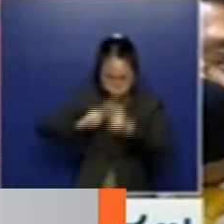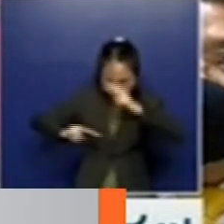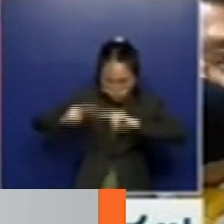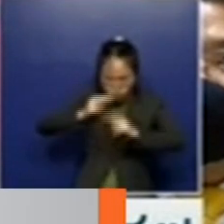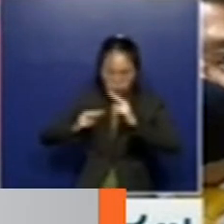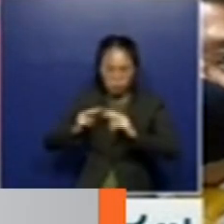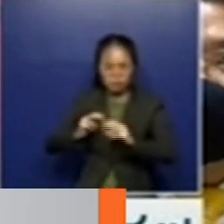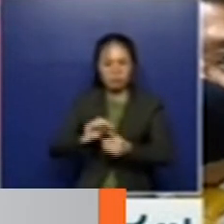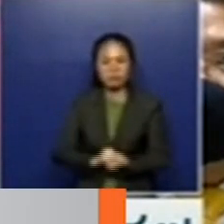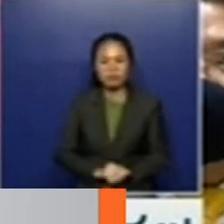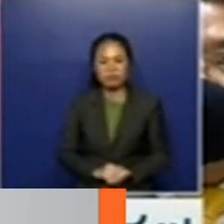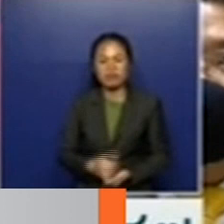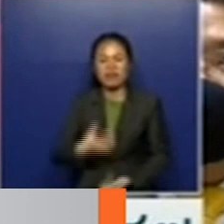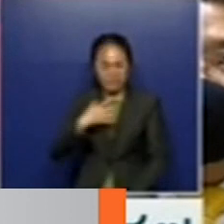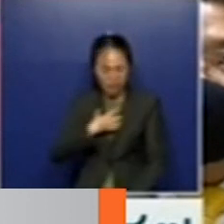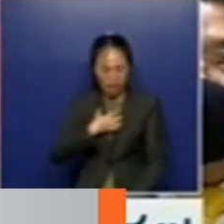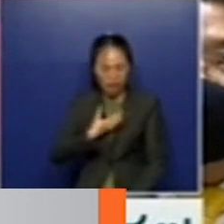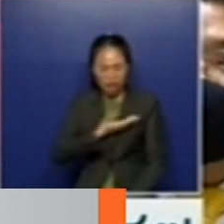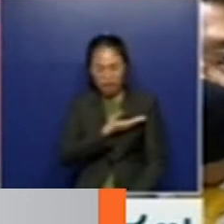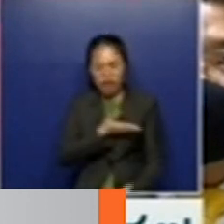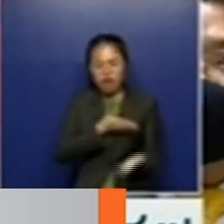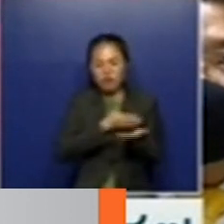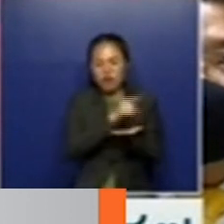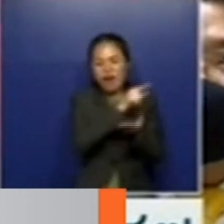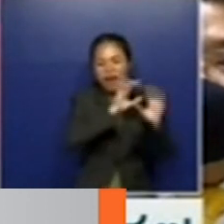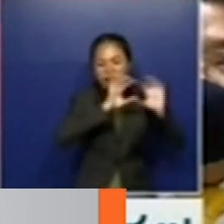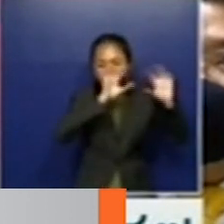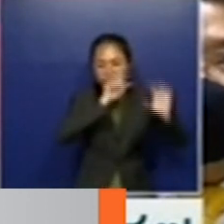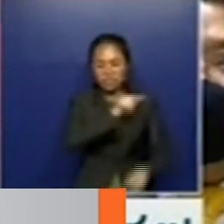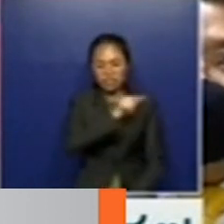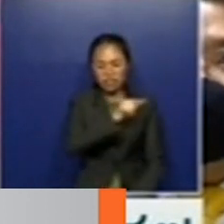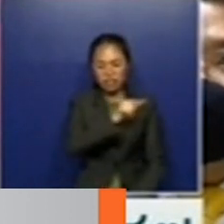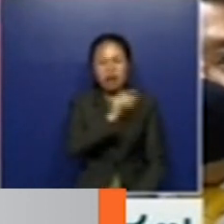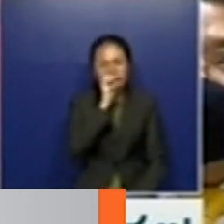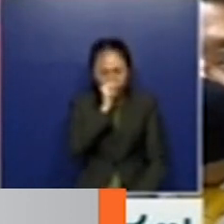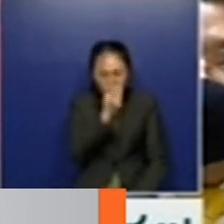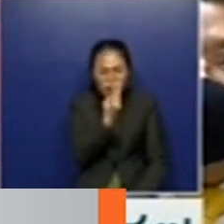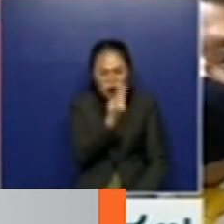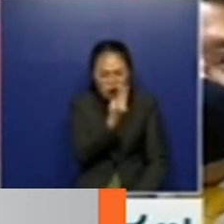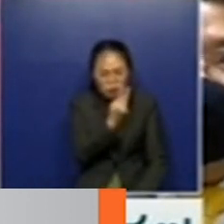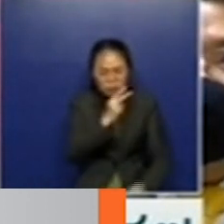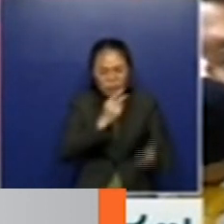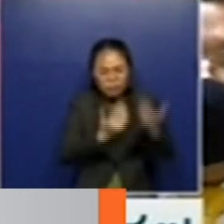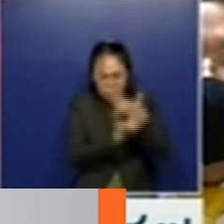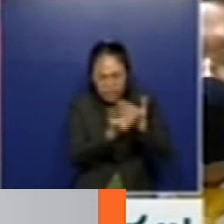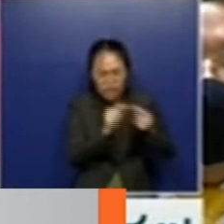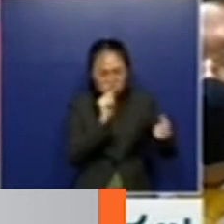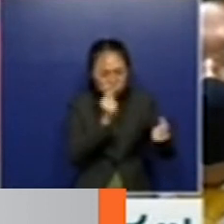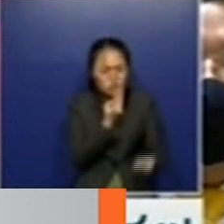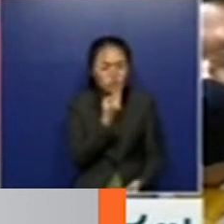อยากให้ผู้แทนฝ่ายรัฐบาลเนี่ยได้มาฟังข้อเท็จจริงเรื่องแผนปฏิรู